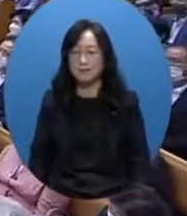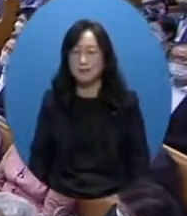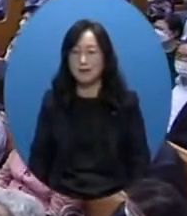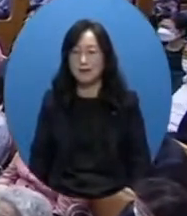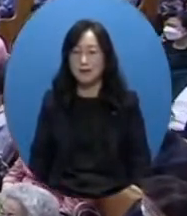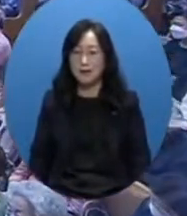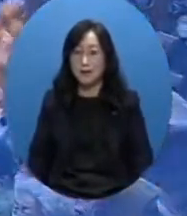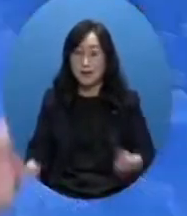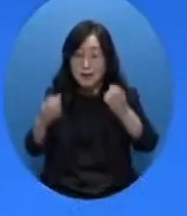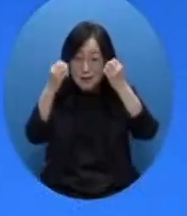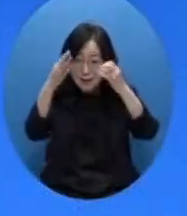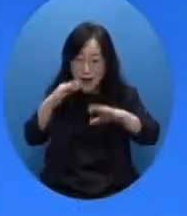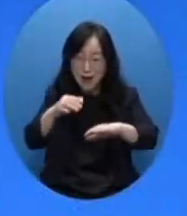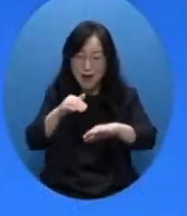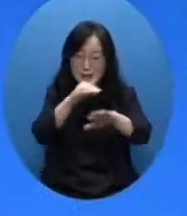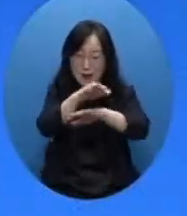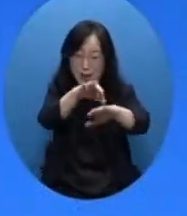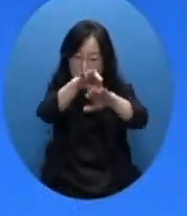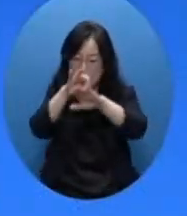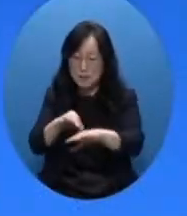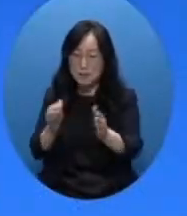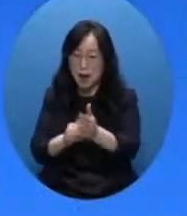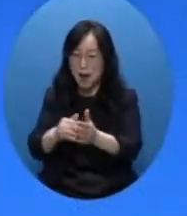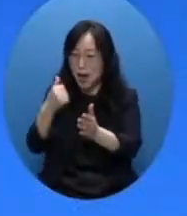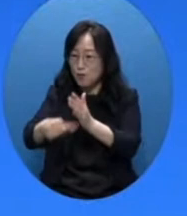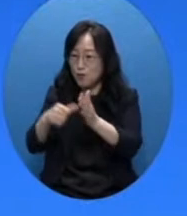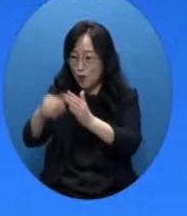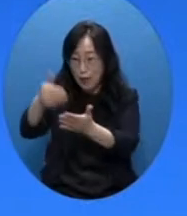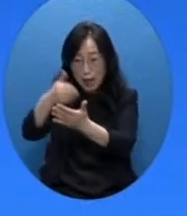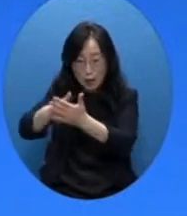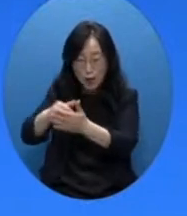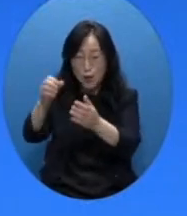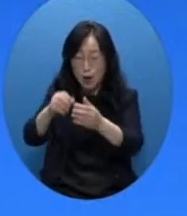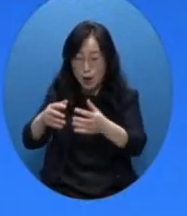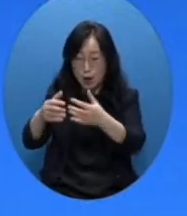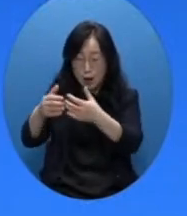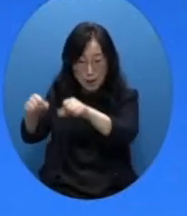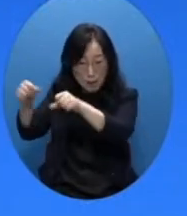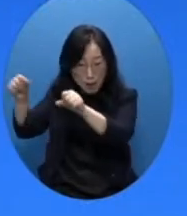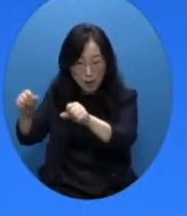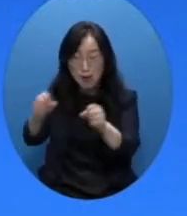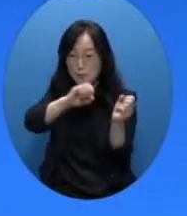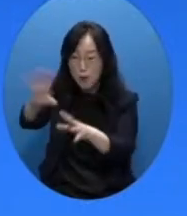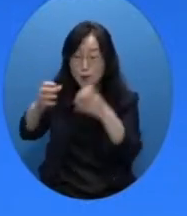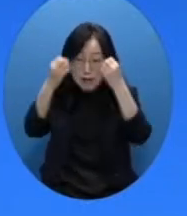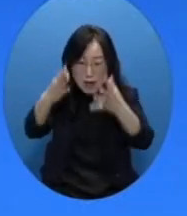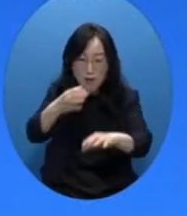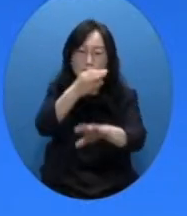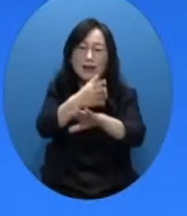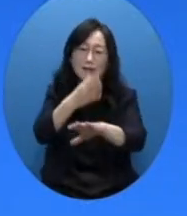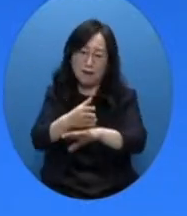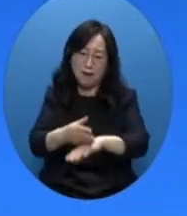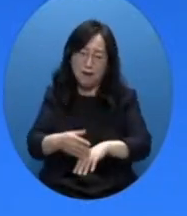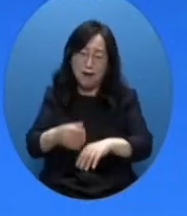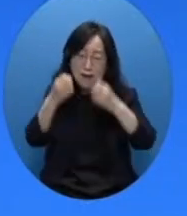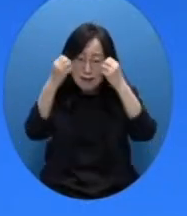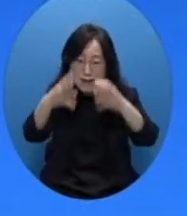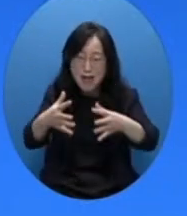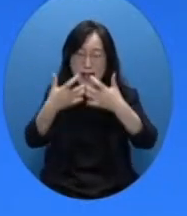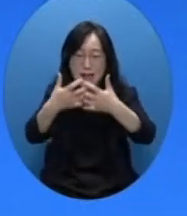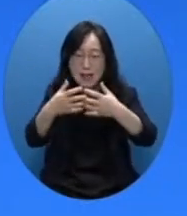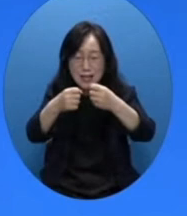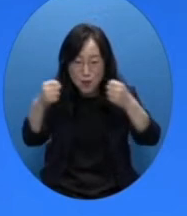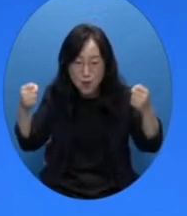그래서 차도 새 차로 바뀌었고 쓰던 물건 갖고 오다 다 망가졌는데 다 새 물건 사게 됐으니 뭐 새 냉장고,